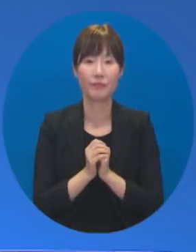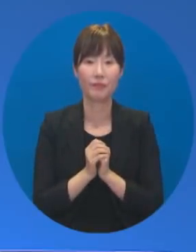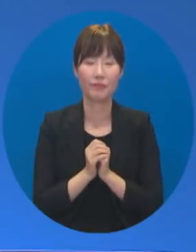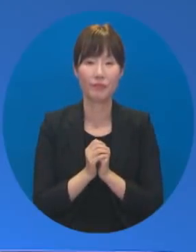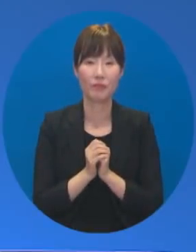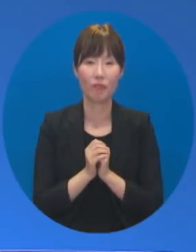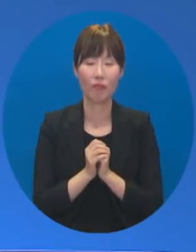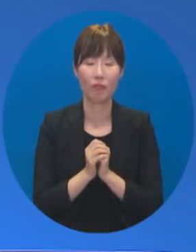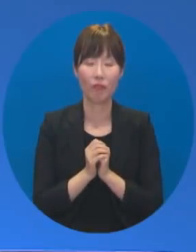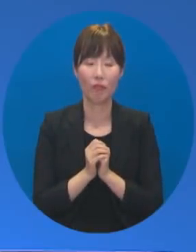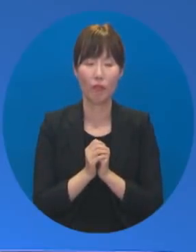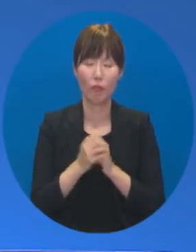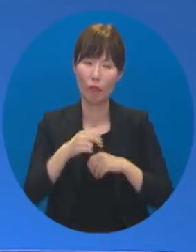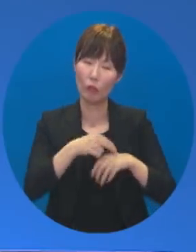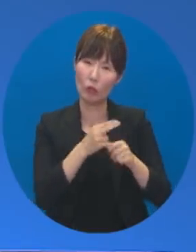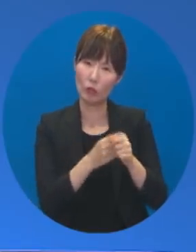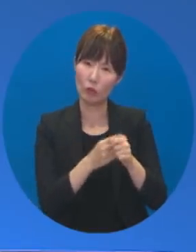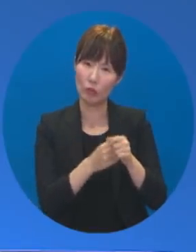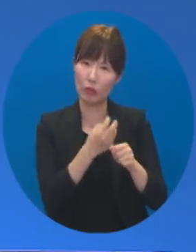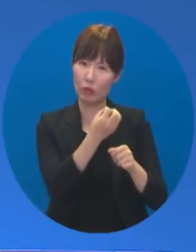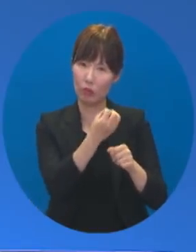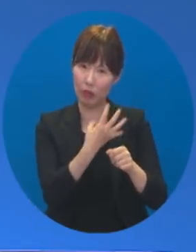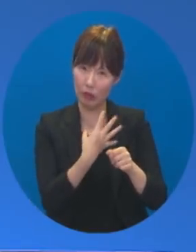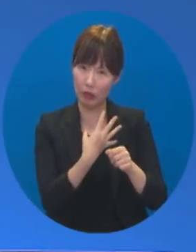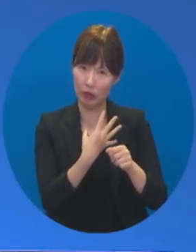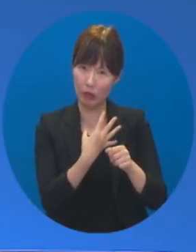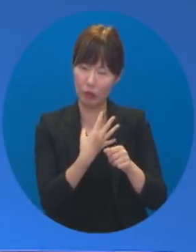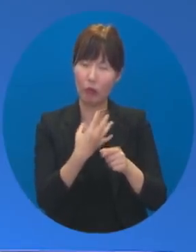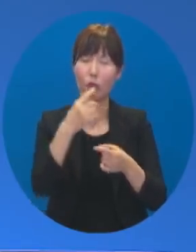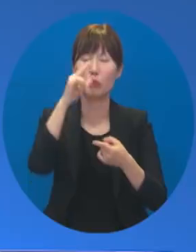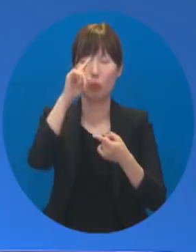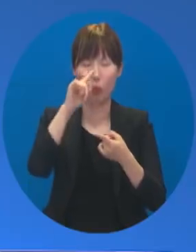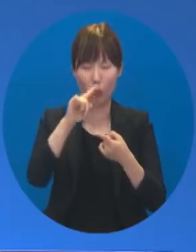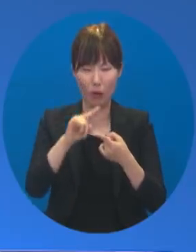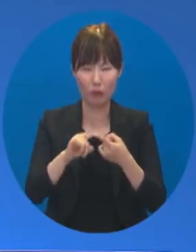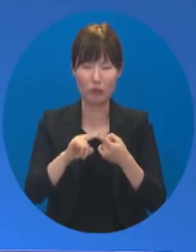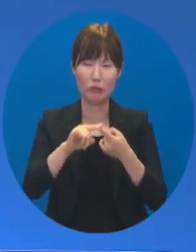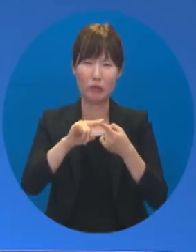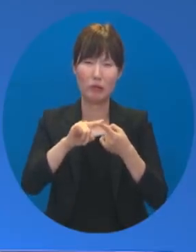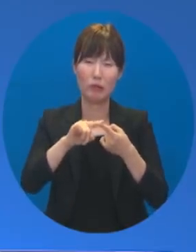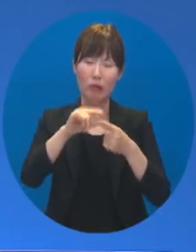뭐 의사 선생님께서 말씀하신 거하고 똑같은 내용이 나왔죠.